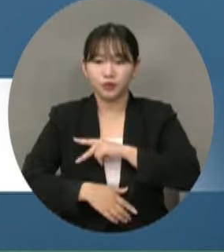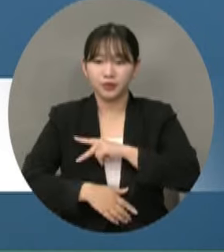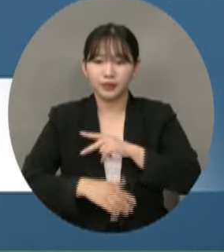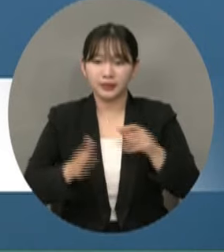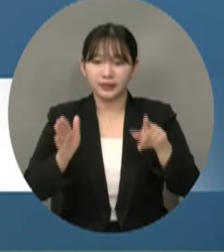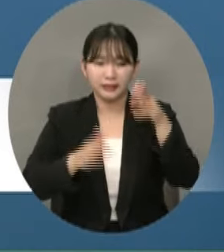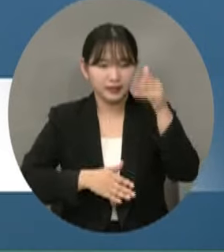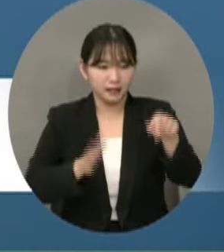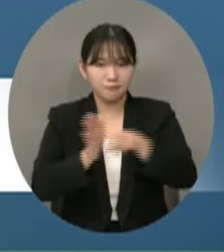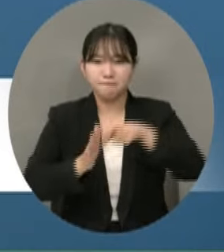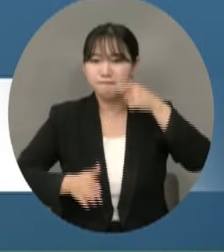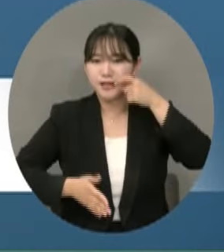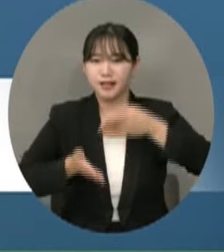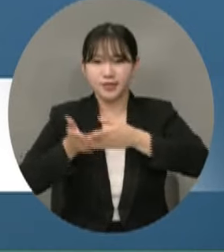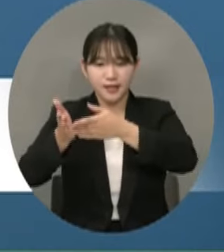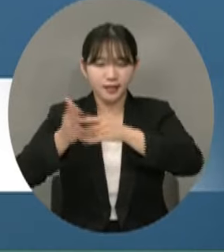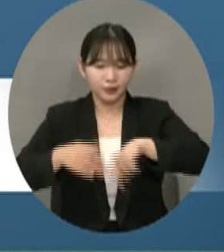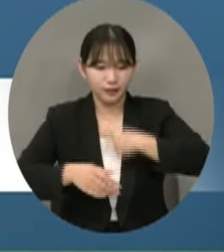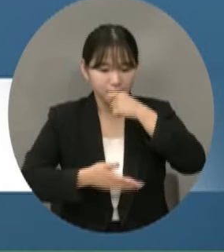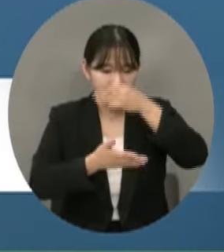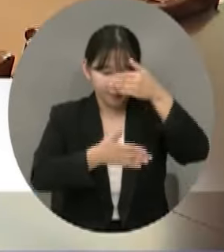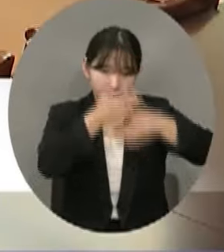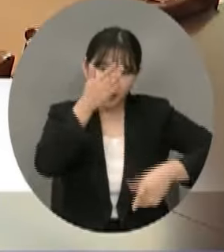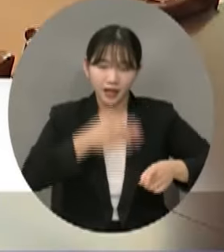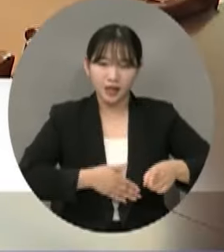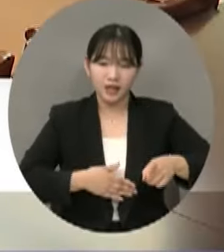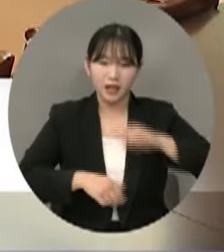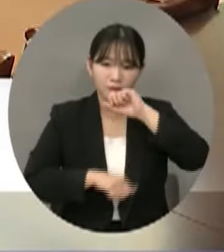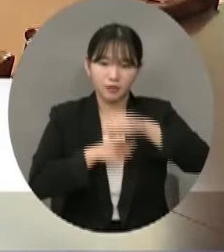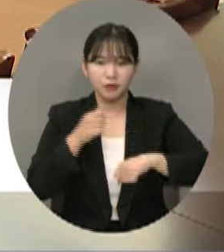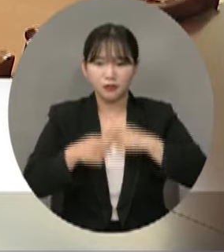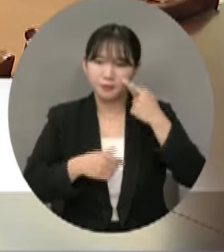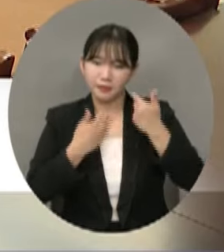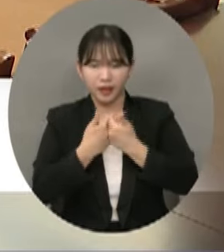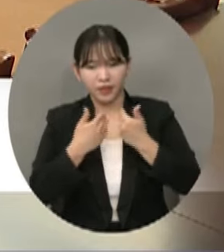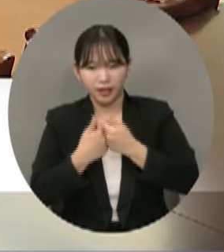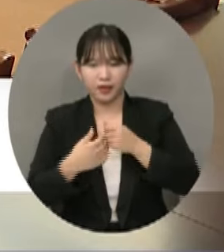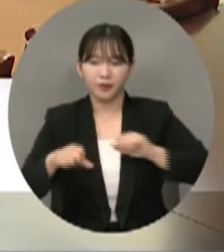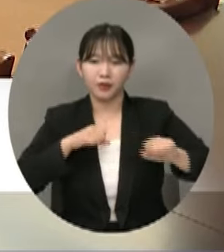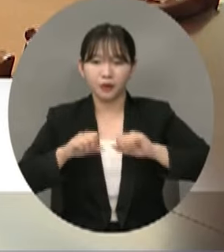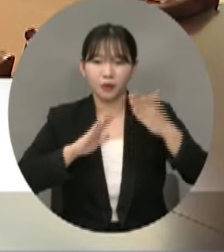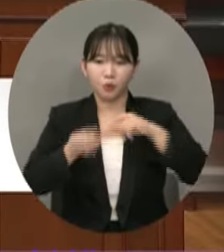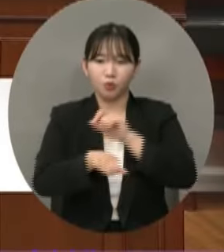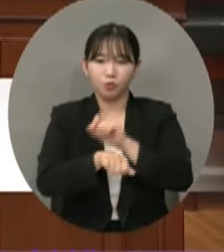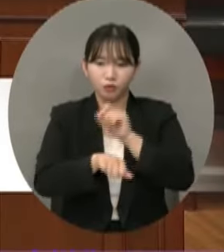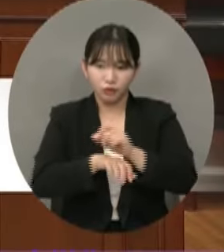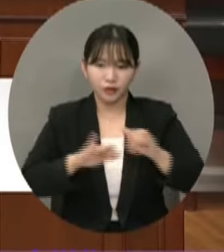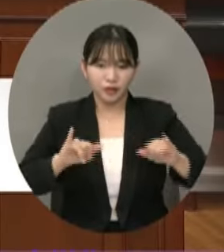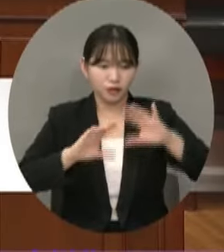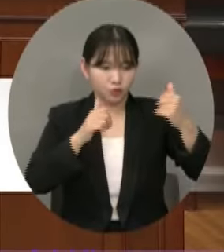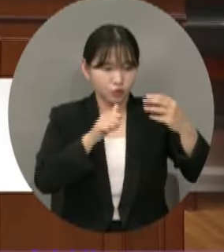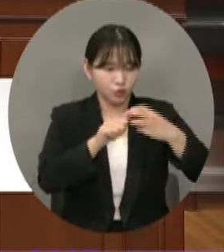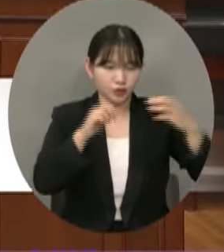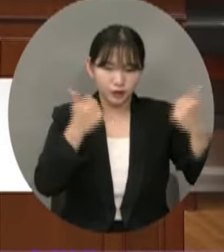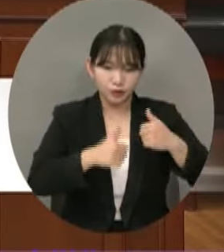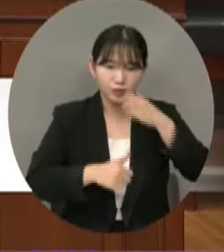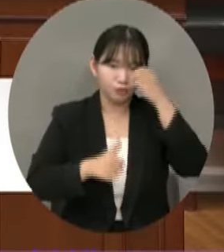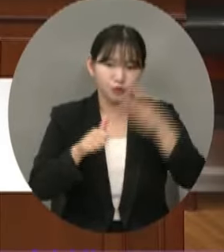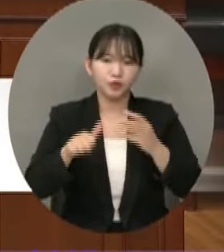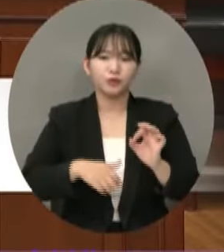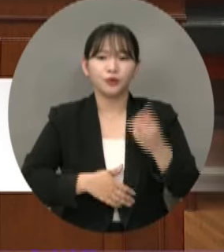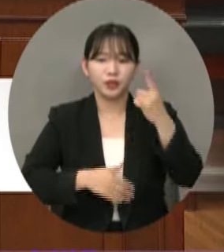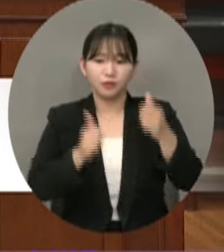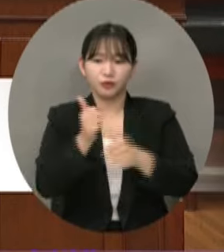불신 이한 제출과 자체 예산 사감 등 반민주적 의회 활동은 공무원들의 군의회 무시가 원인이었다면